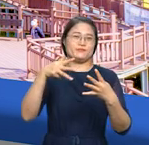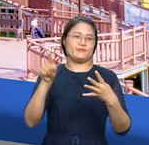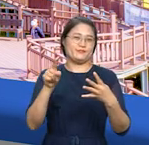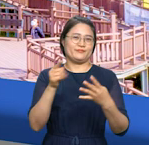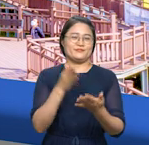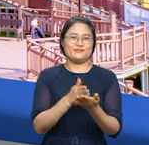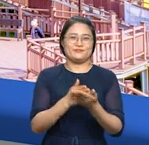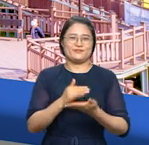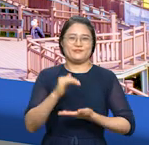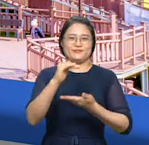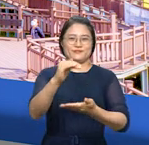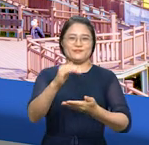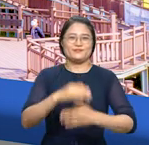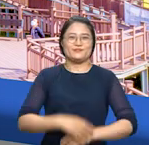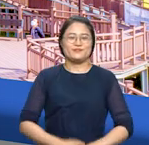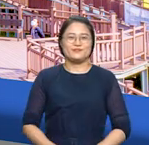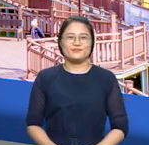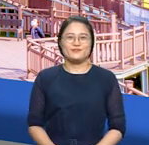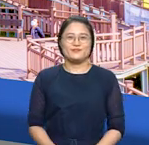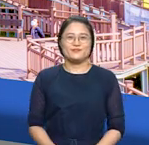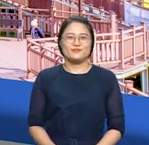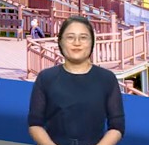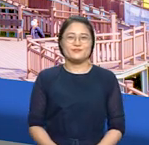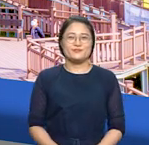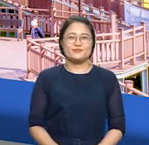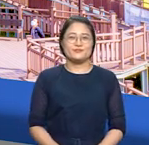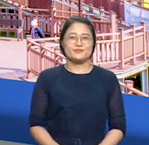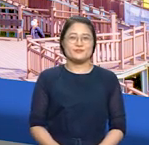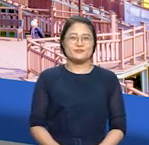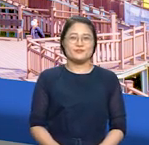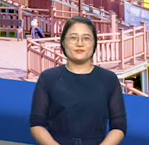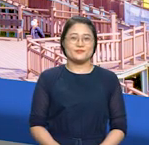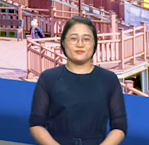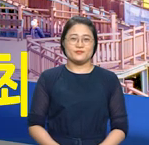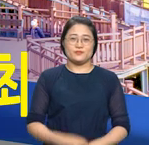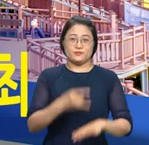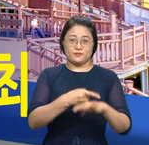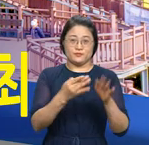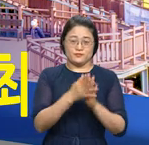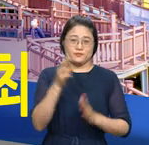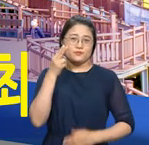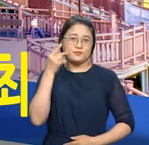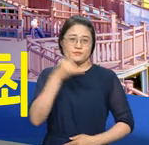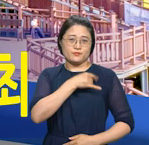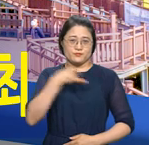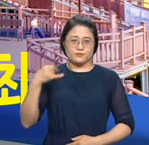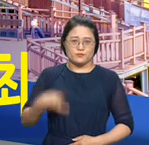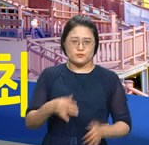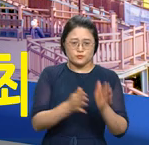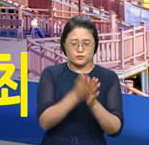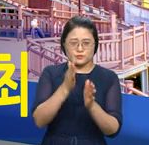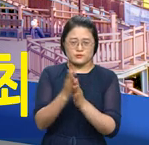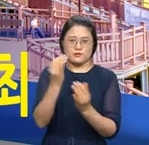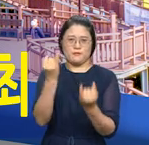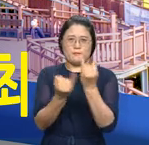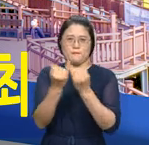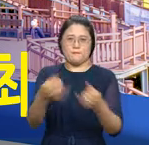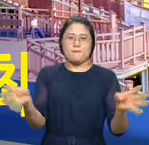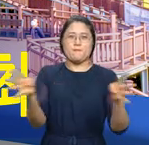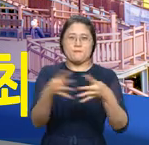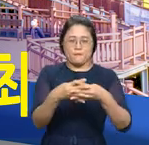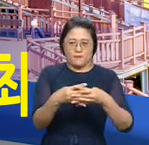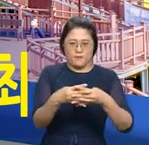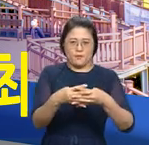4차 의왕시정 뉴스 시작하겠습니다. 첫 소식입니다. 의왕시는 미국과 중국의 도시에